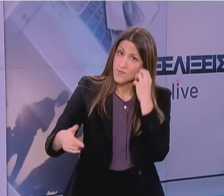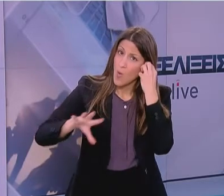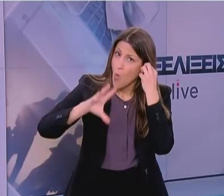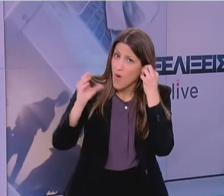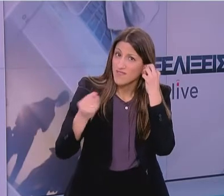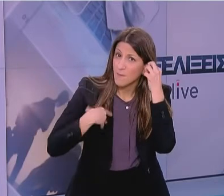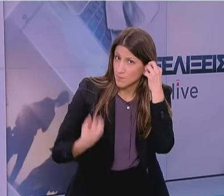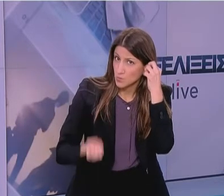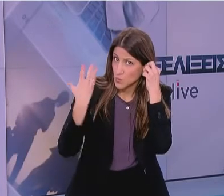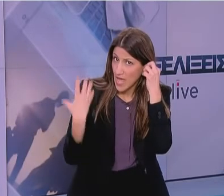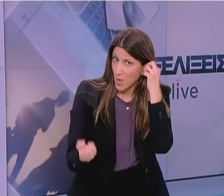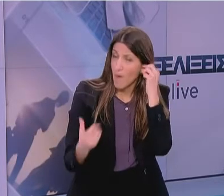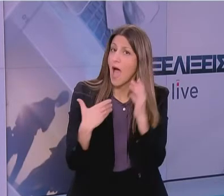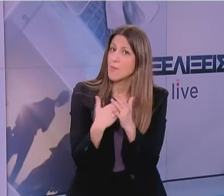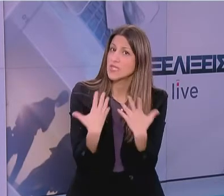ασφαλή συμπεράσματα?